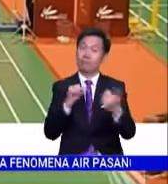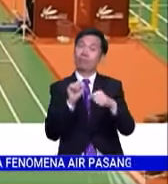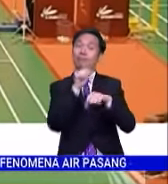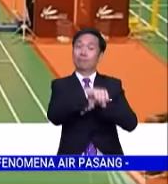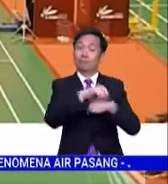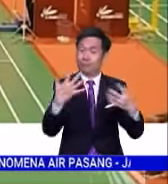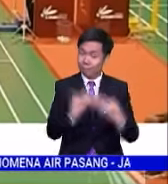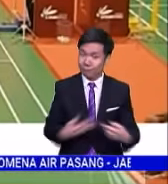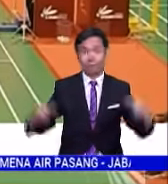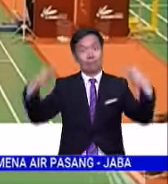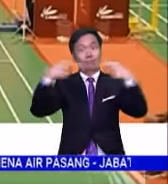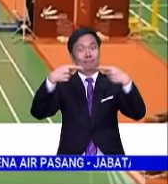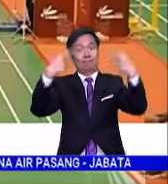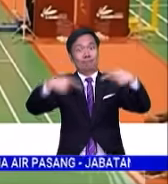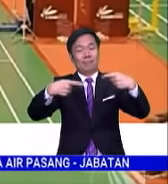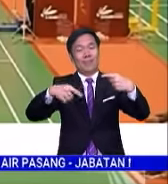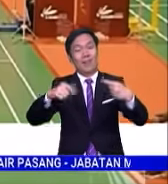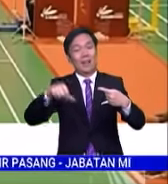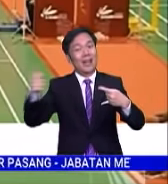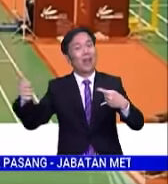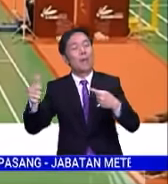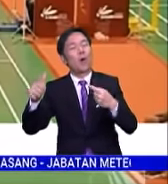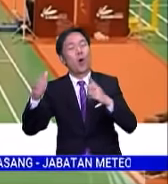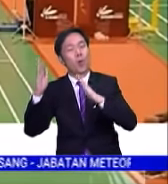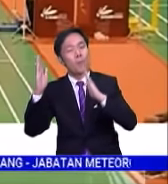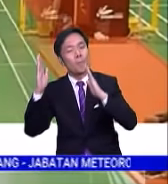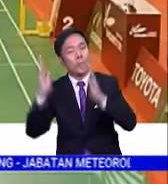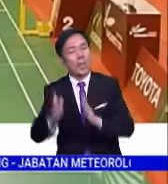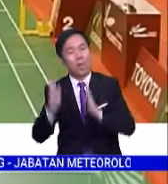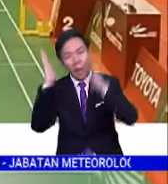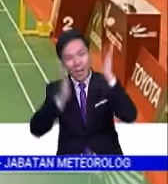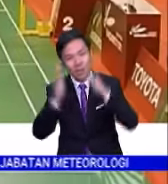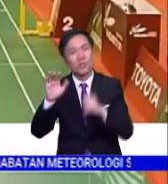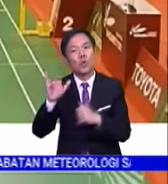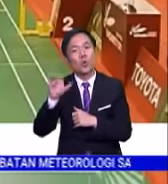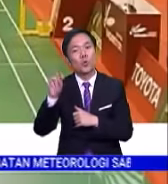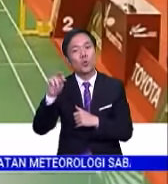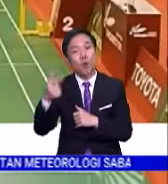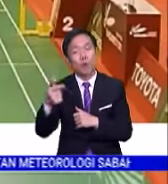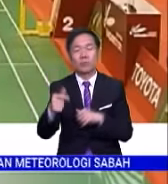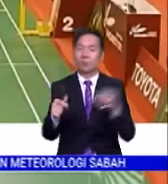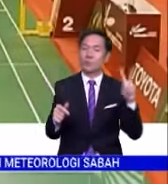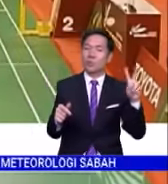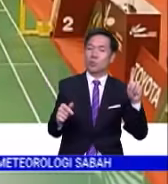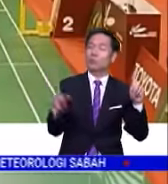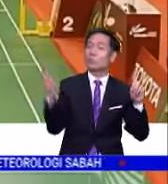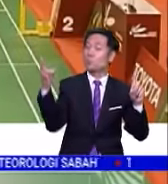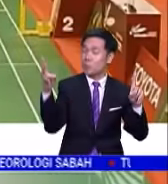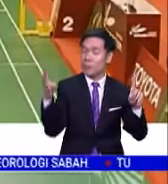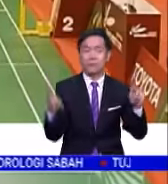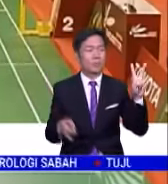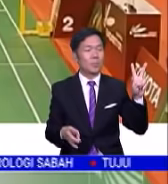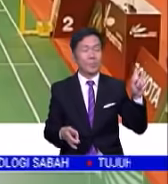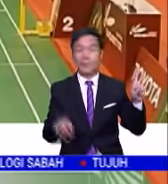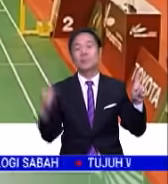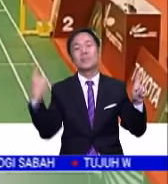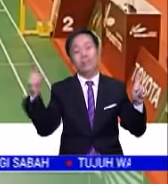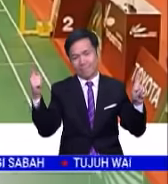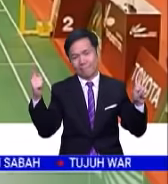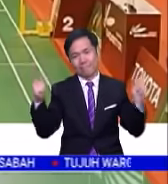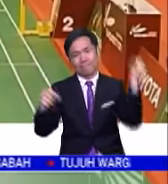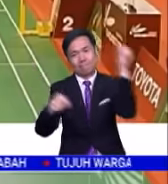mara kesaingan akhir selepas menewaskan rakan senegara Yeon Ki Kwan dengan keputusan 21-17 dan